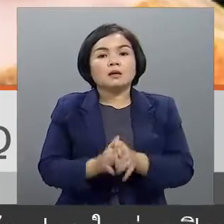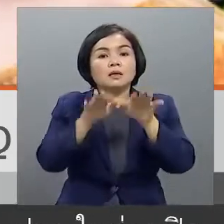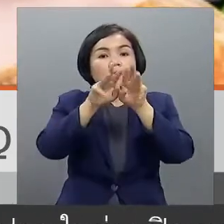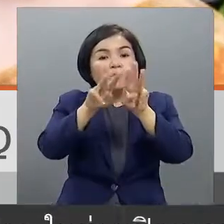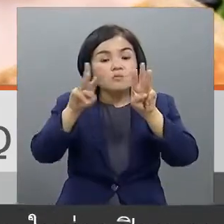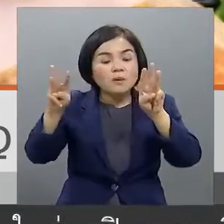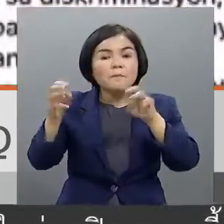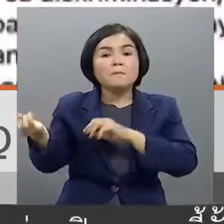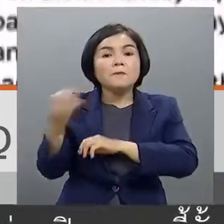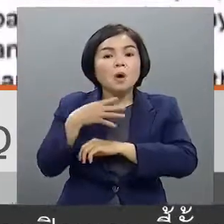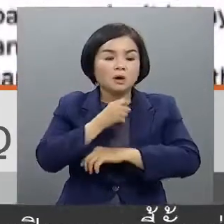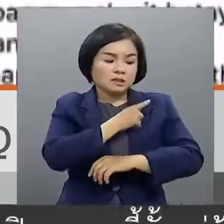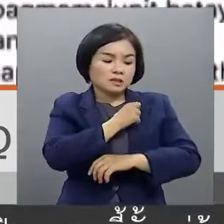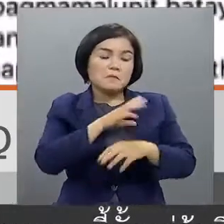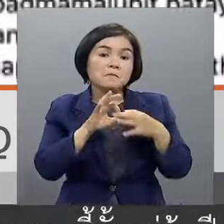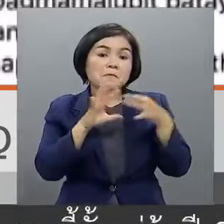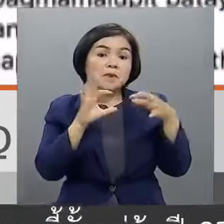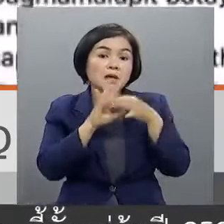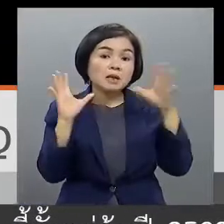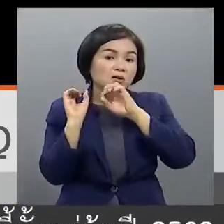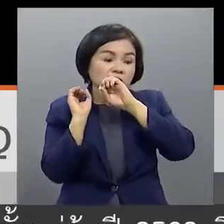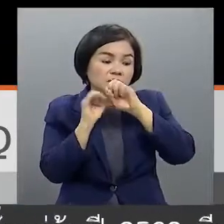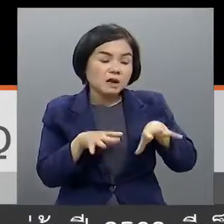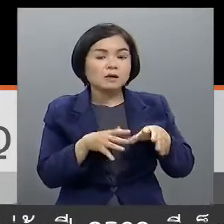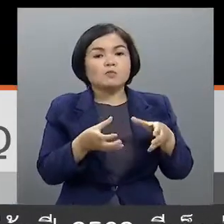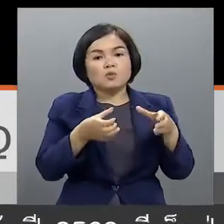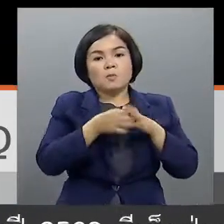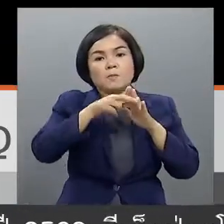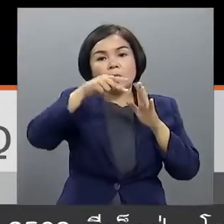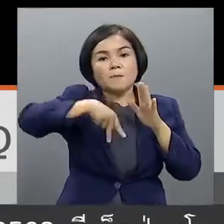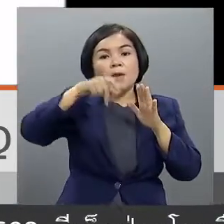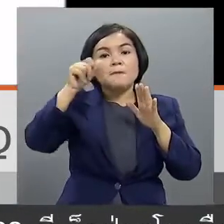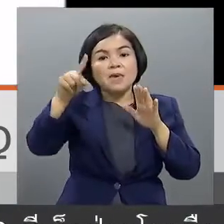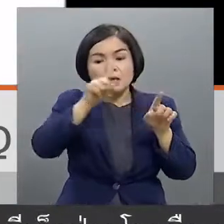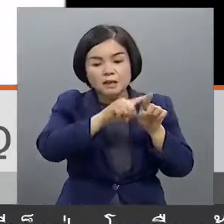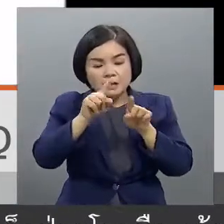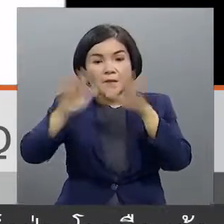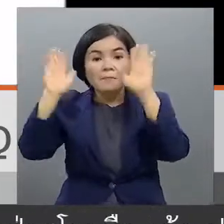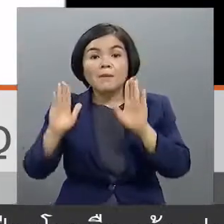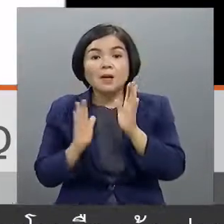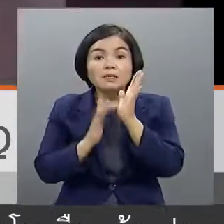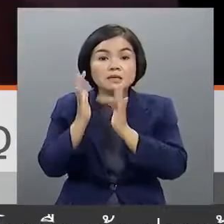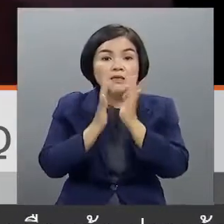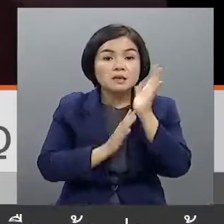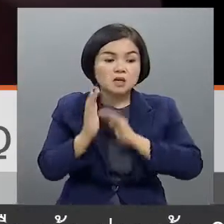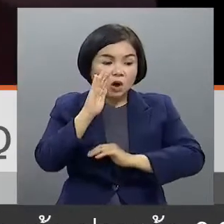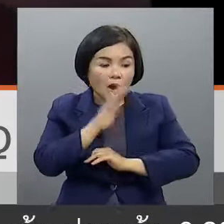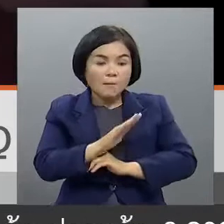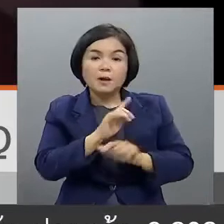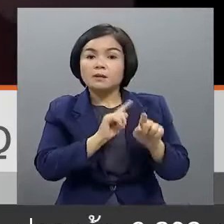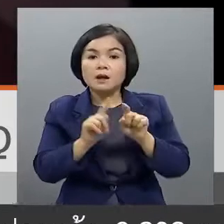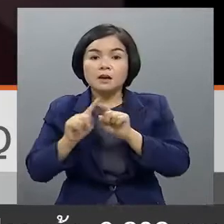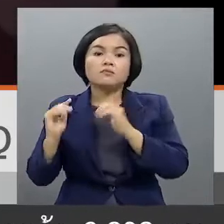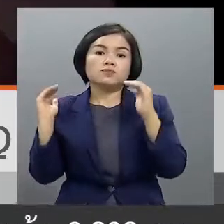เงื่อนไขของความเกลียดชังต่อกลุ่มเพศหลากหลายสำหรับเธอการเป็นคริสเตียนไม่ใช่ข้อห้ามที่จะต่อสู้เพื่อสิทธิของมนุษย์ค